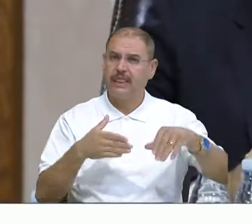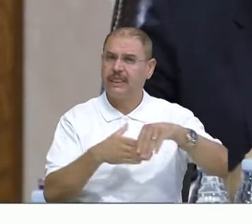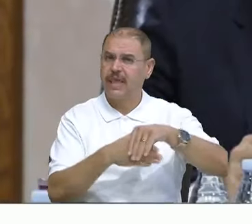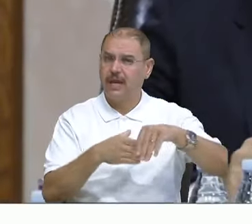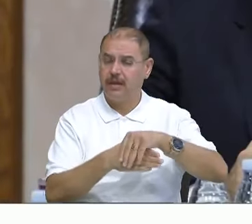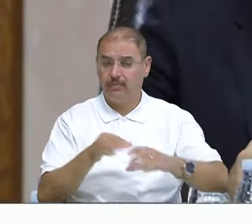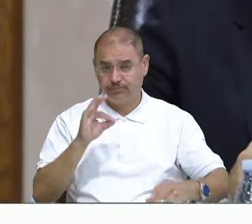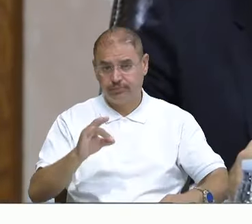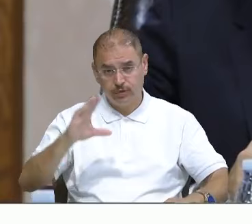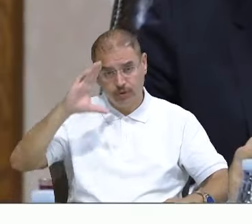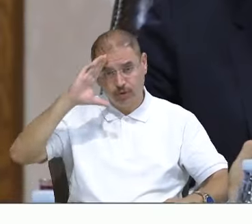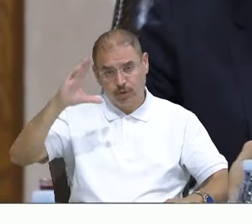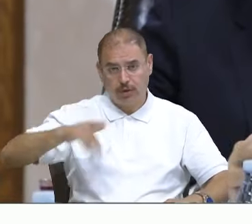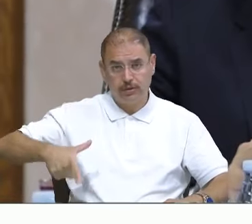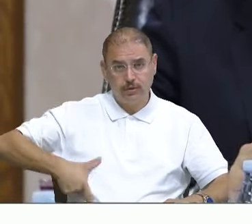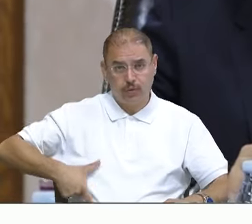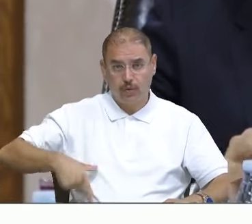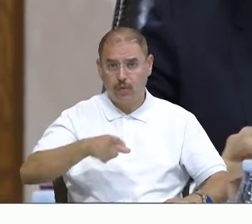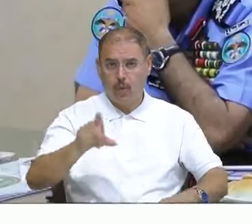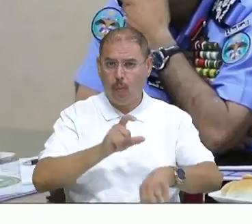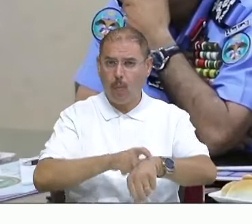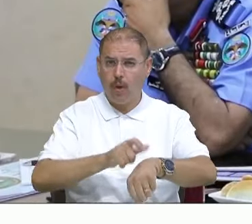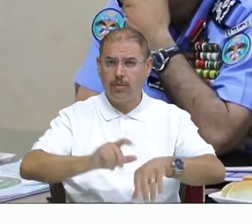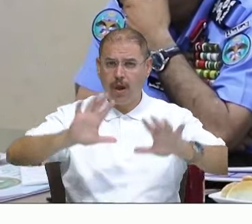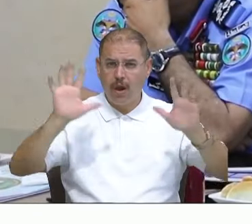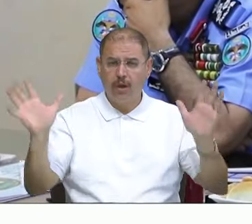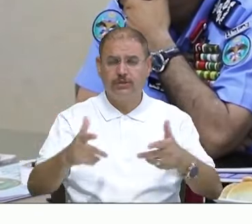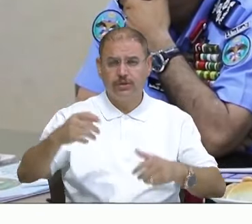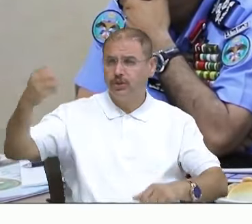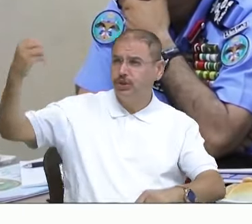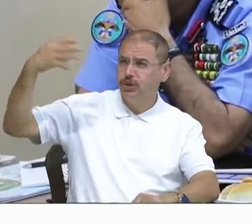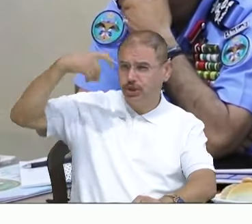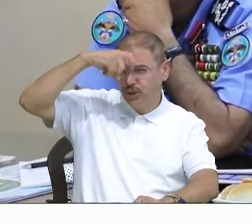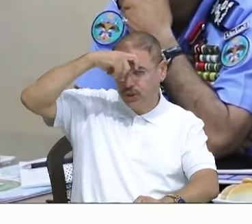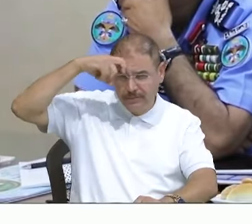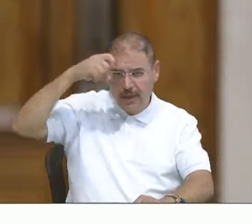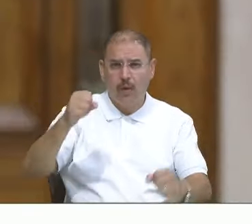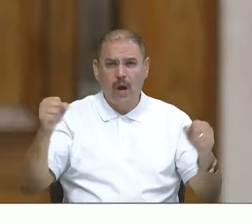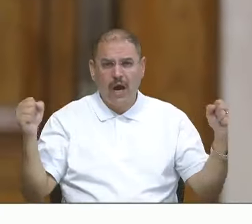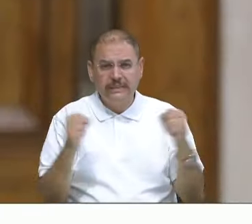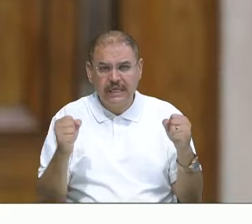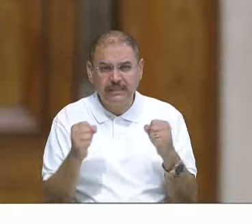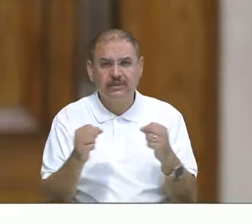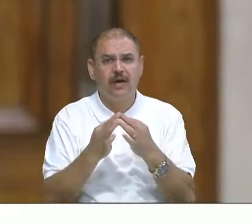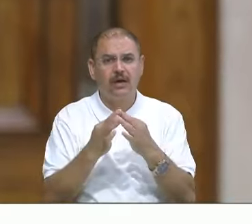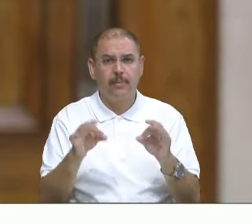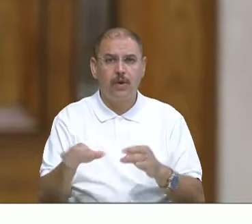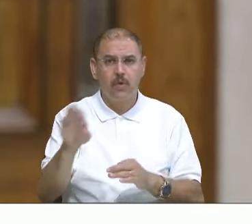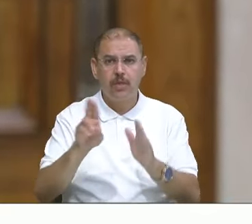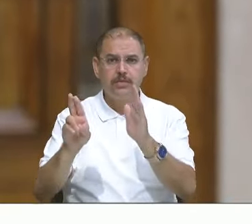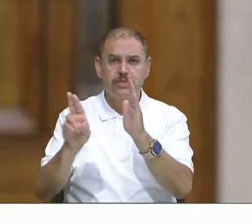السير في مختلف الاوقات والظروف والكفاءه التي يتمتعون بها من خلال تعامل مع التحديات